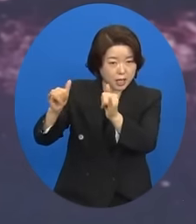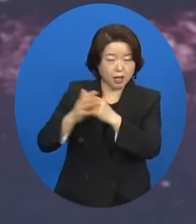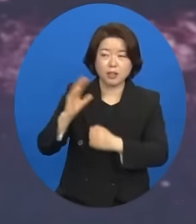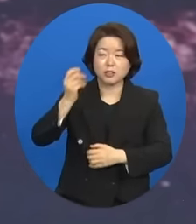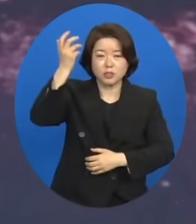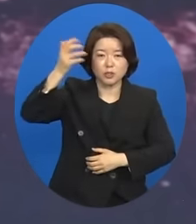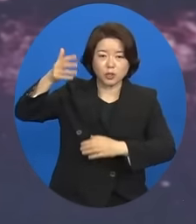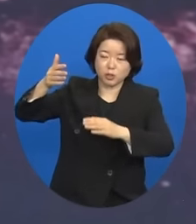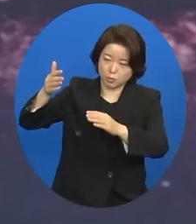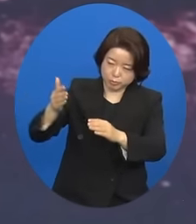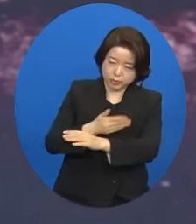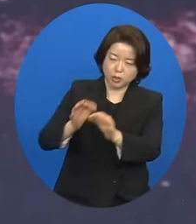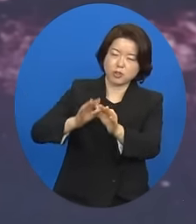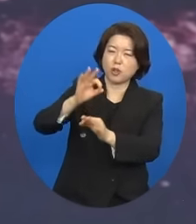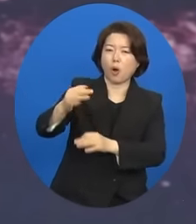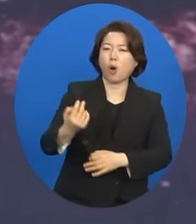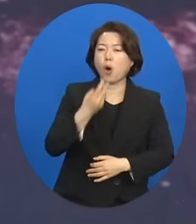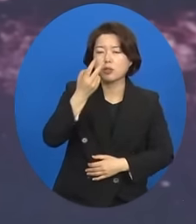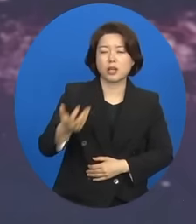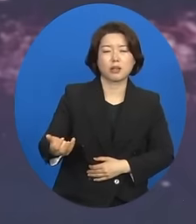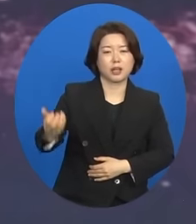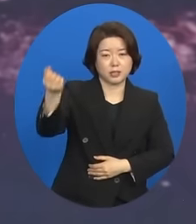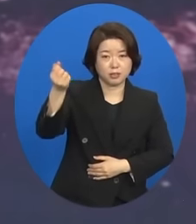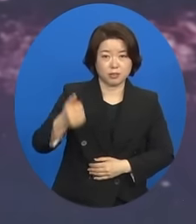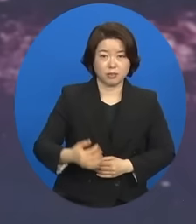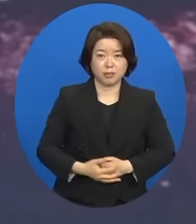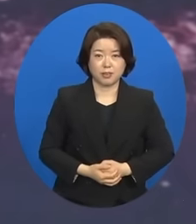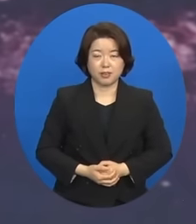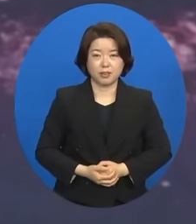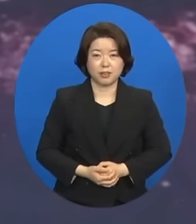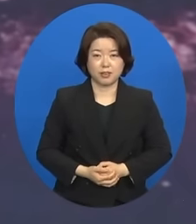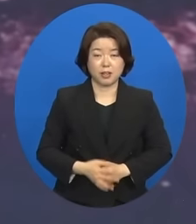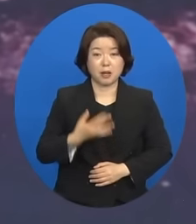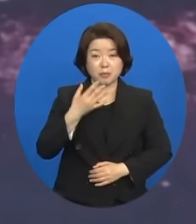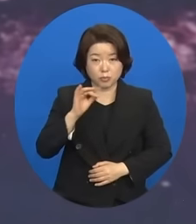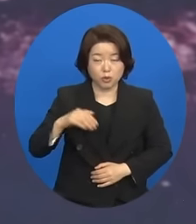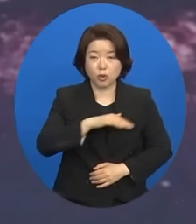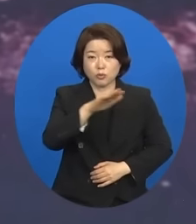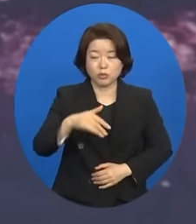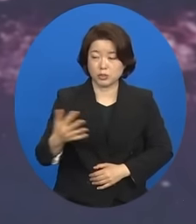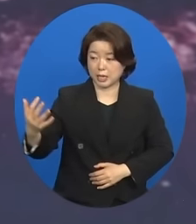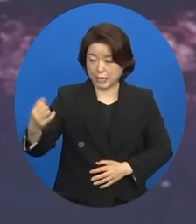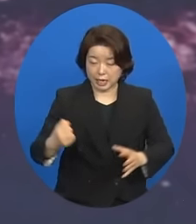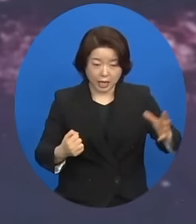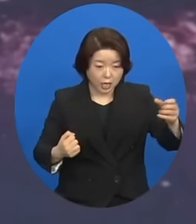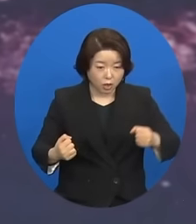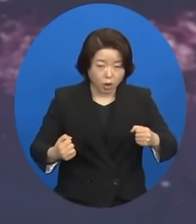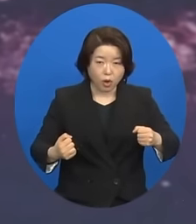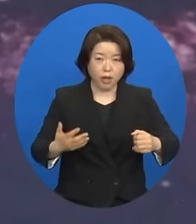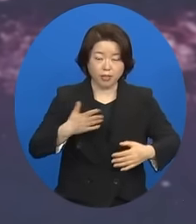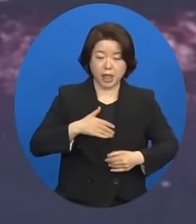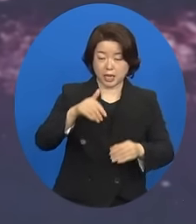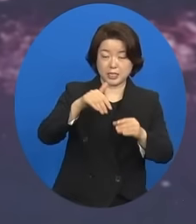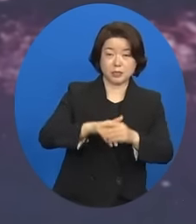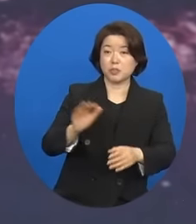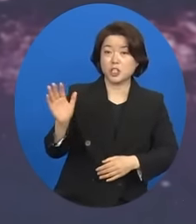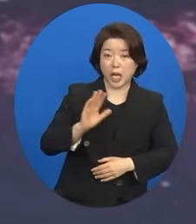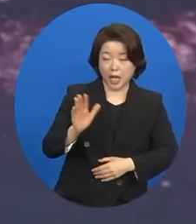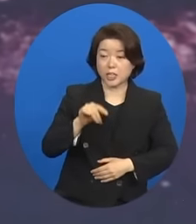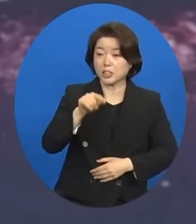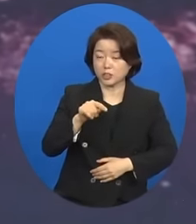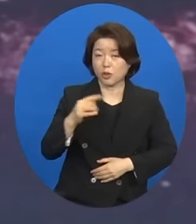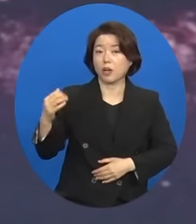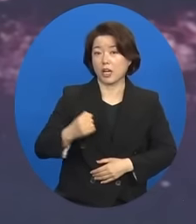성령으로부터 영생을 거두리라 물론 우리가 거두는 것 중에 우리가 심지 않은 것들을